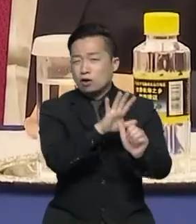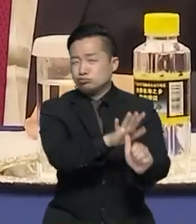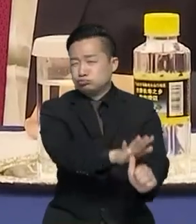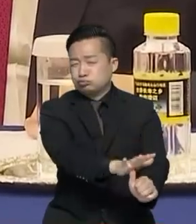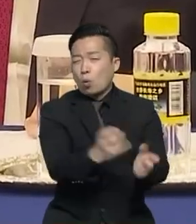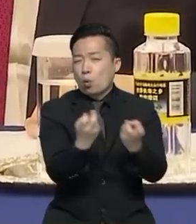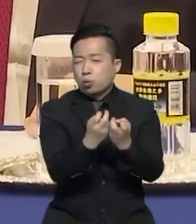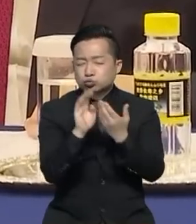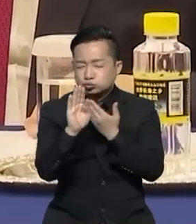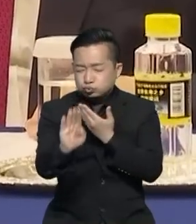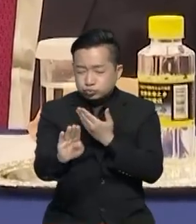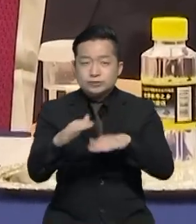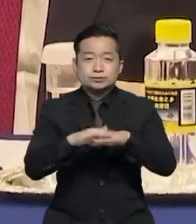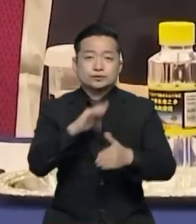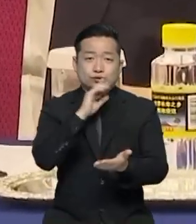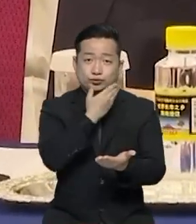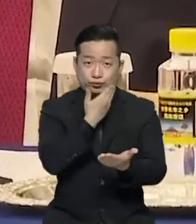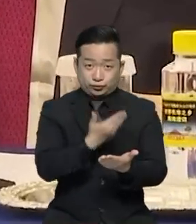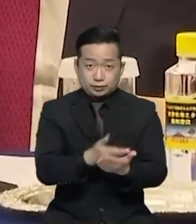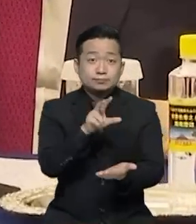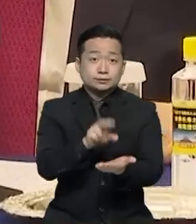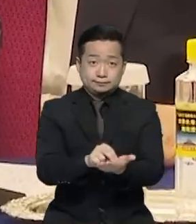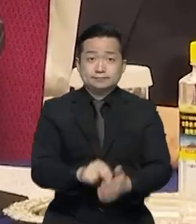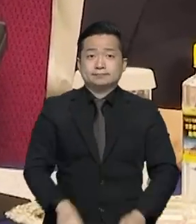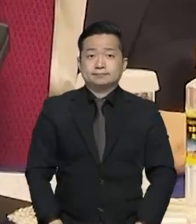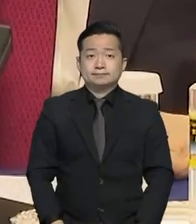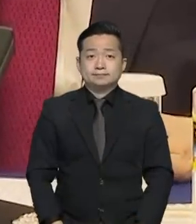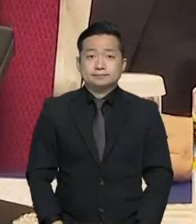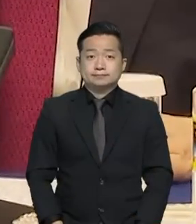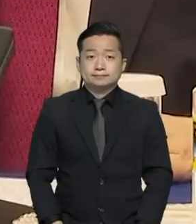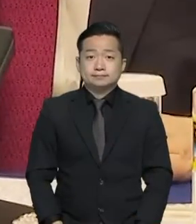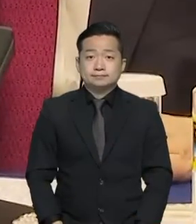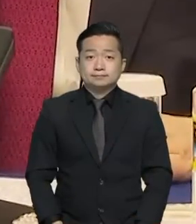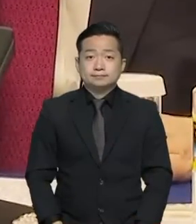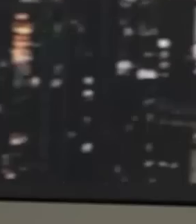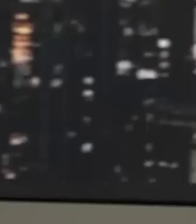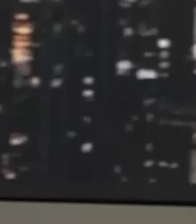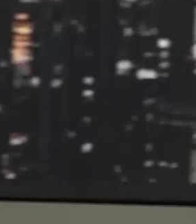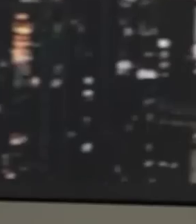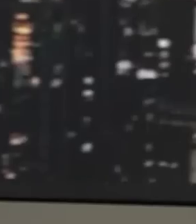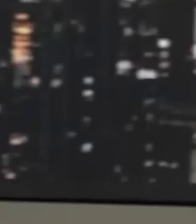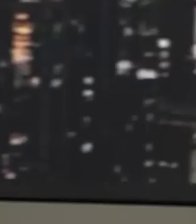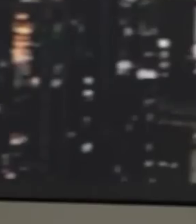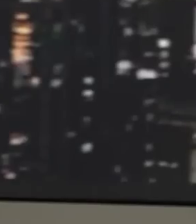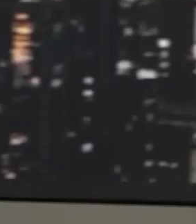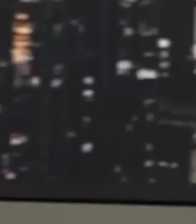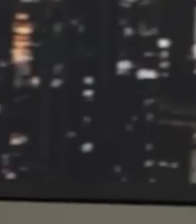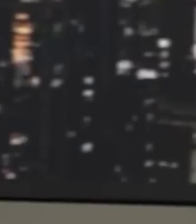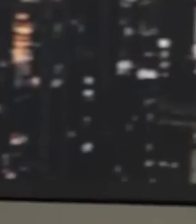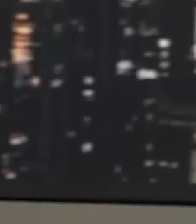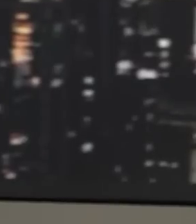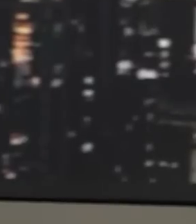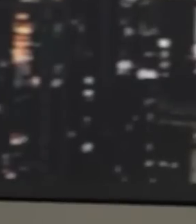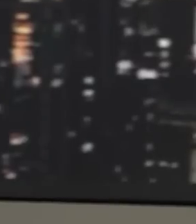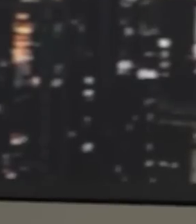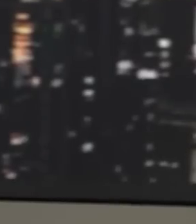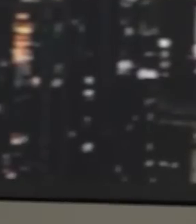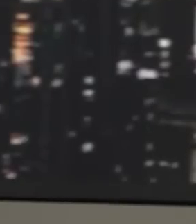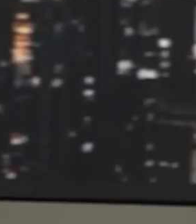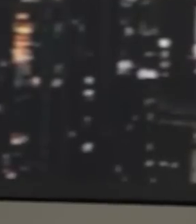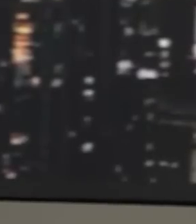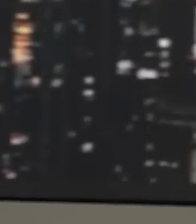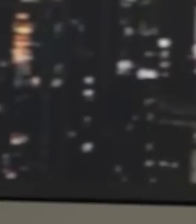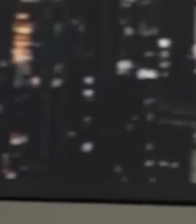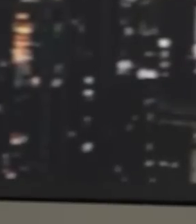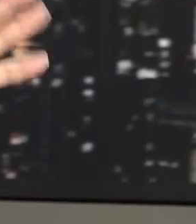후속 과제가 될 전망입니다. 워싱턴에서 SBS 남승모입니다. 네, 안녕하십니까. 김현우입니다. 더 많은 뉴스와 라이브